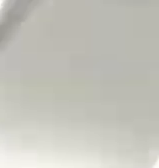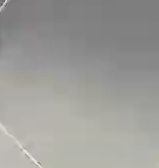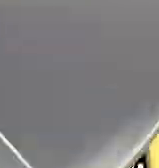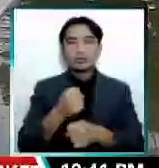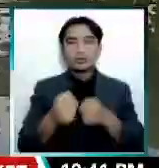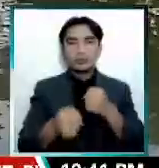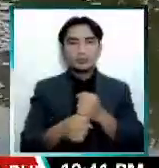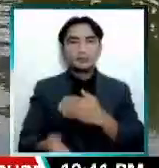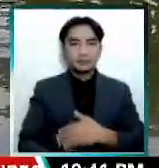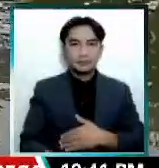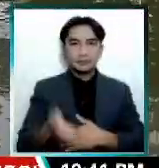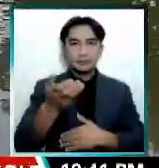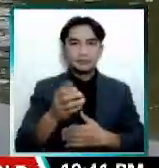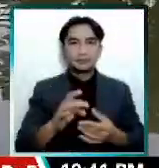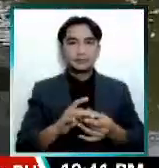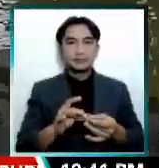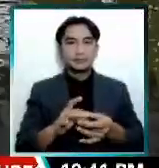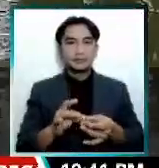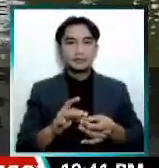Son.